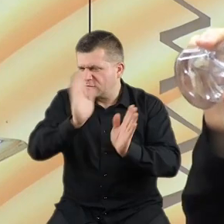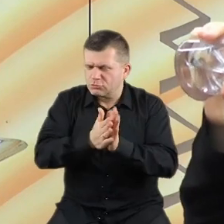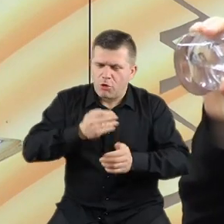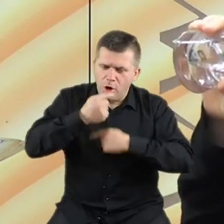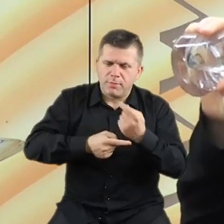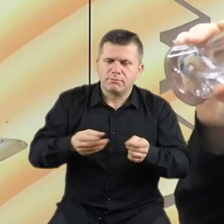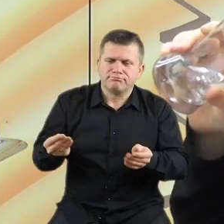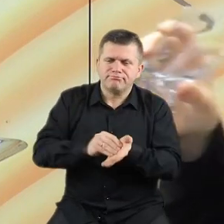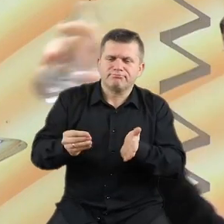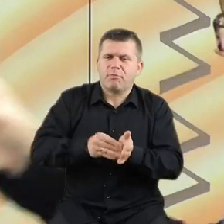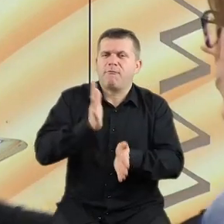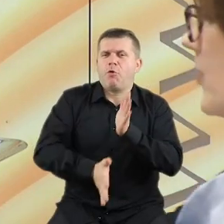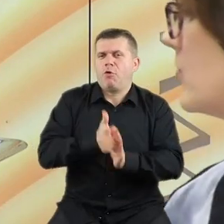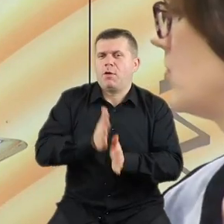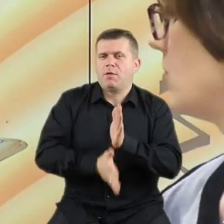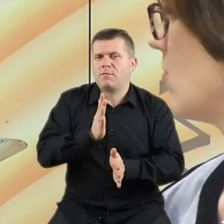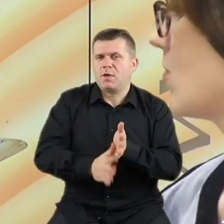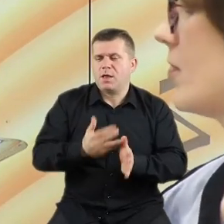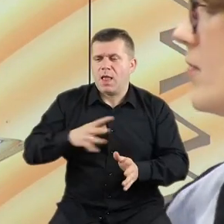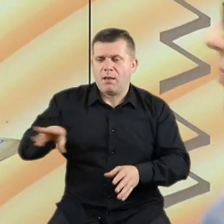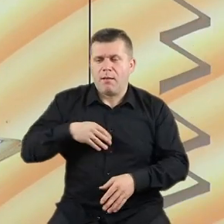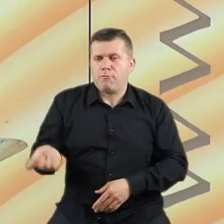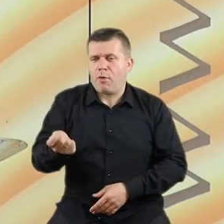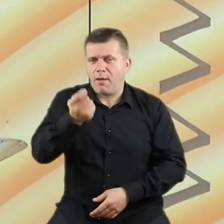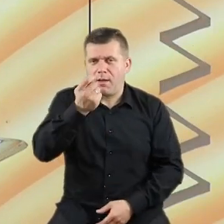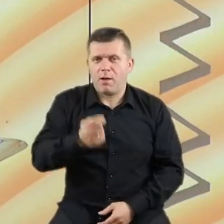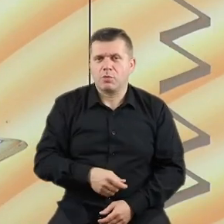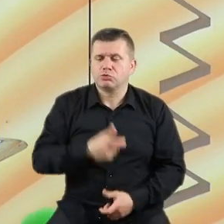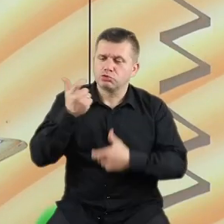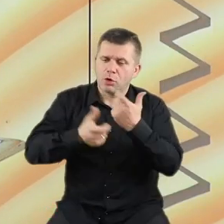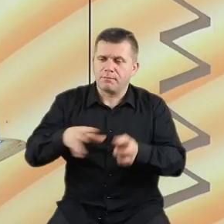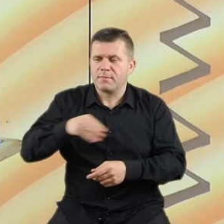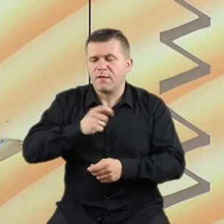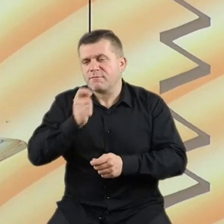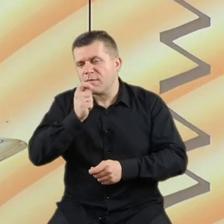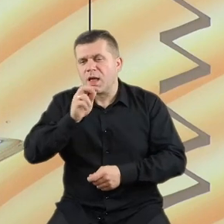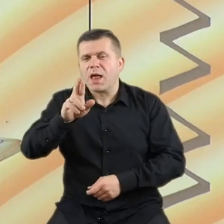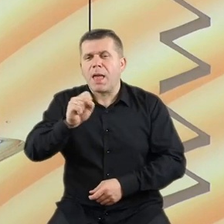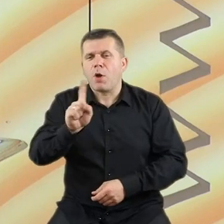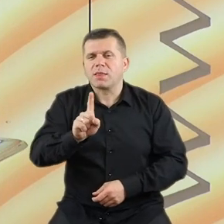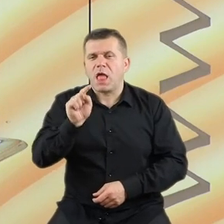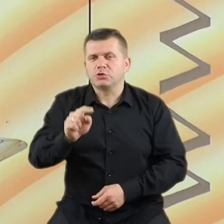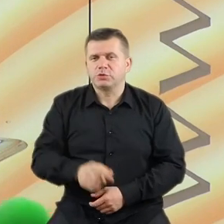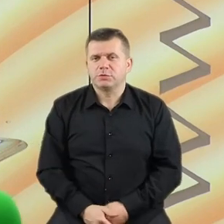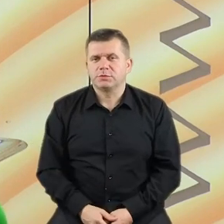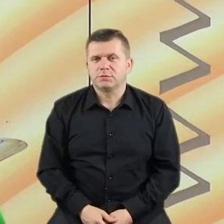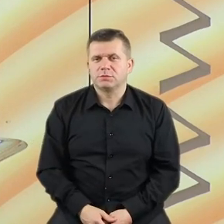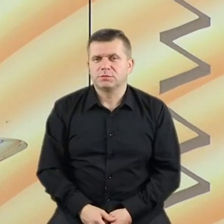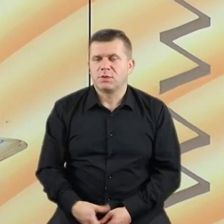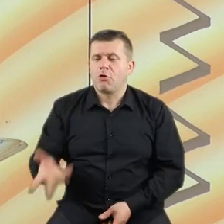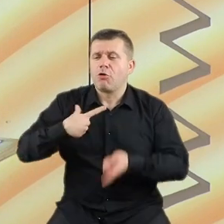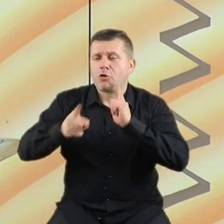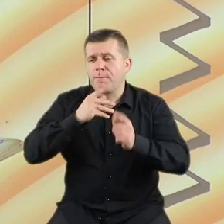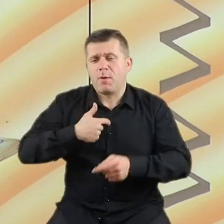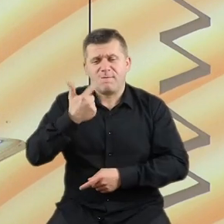w kontekście wojny. Więc ja kiedy tylko pojechałam, żeby z nią zrobić reportaż, żeby o niej zrobić reportaż, to właściwie nasze